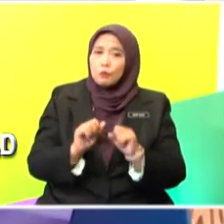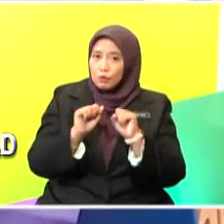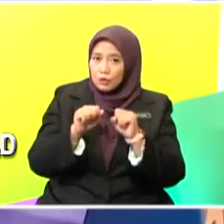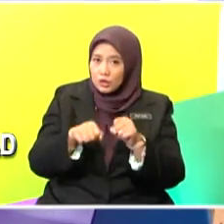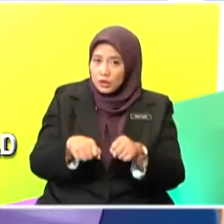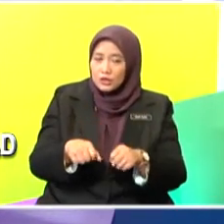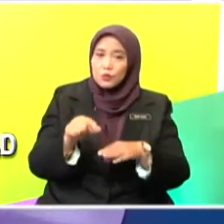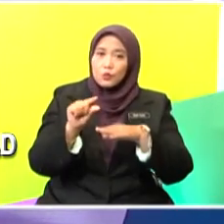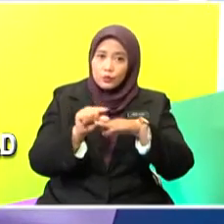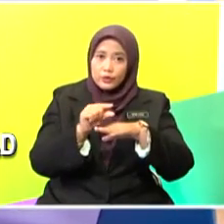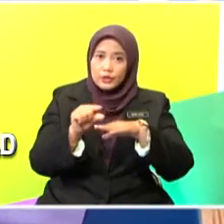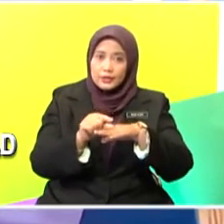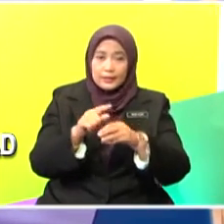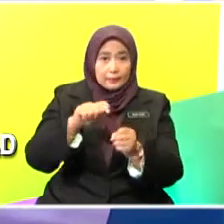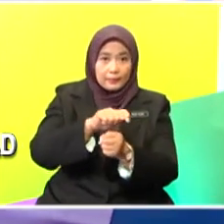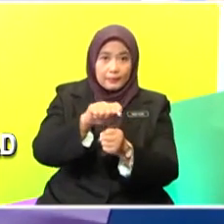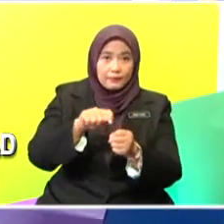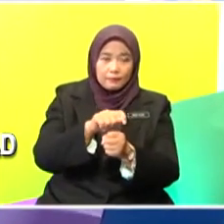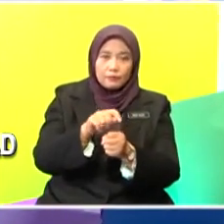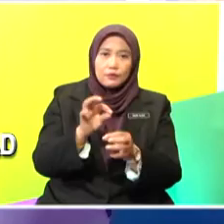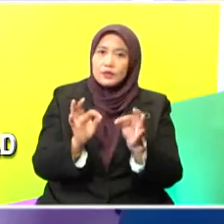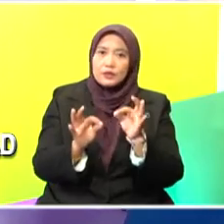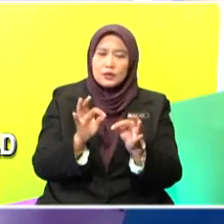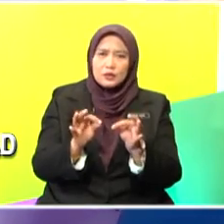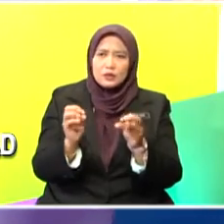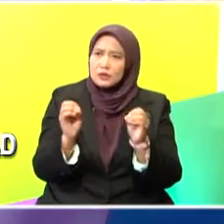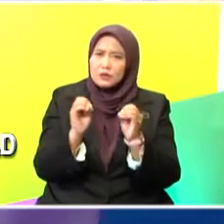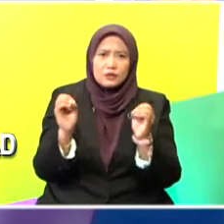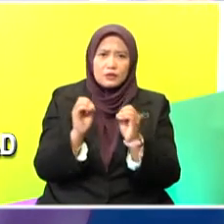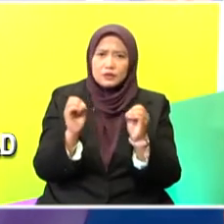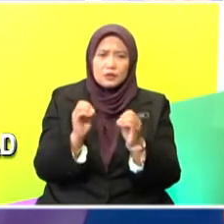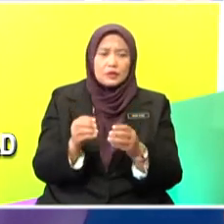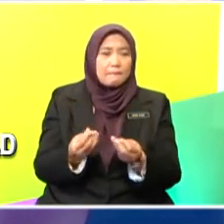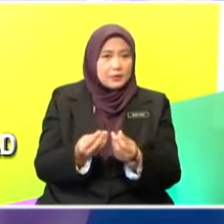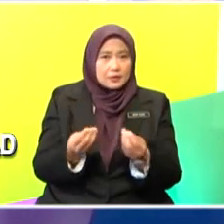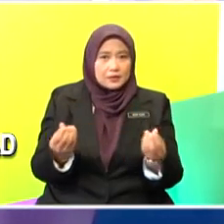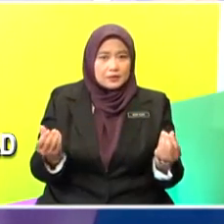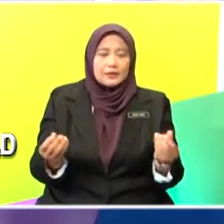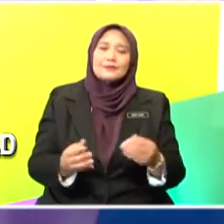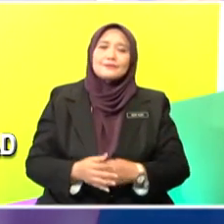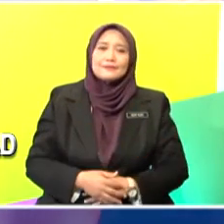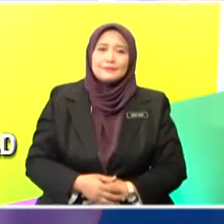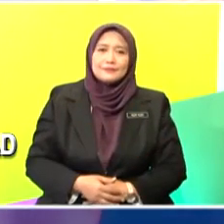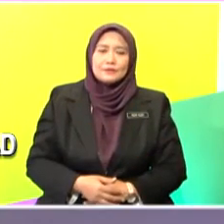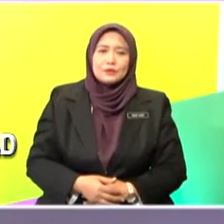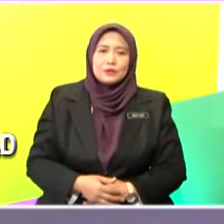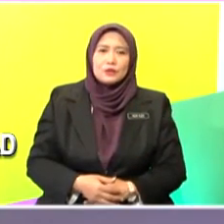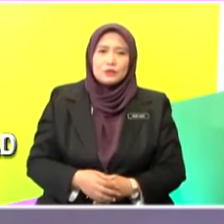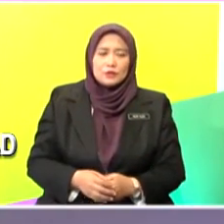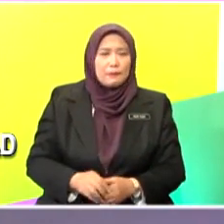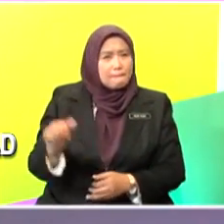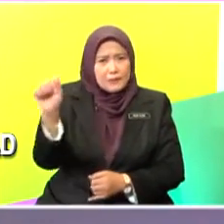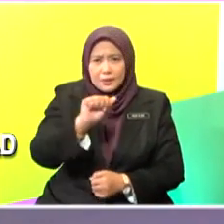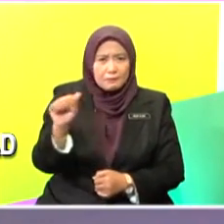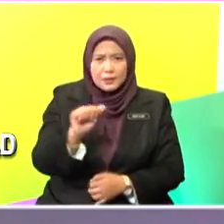Ya. Yeah. Untuk buat garis. Okey, Hakim. Okey, kita dah pandai. Okey, lulus. Okey. Padam